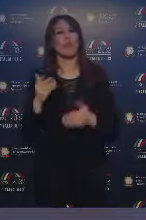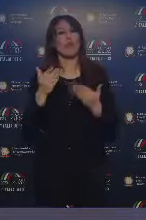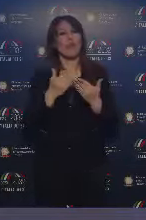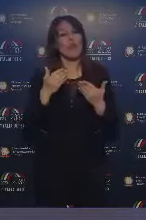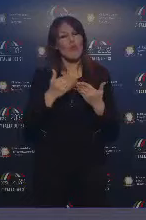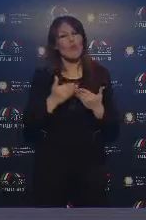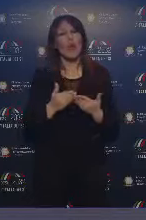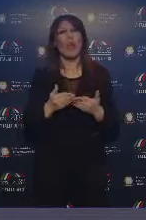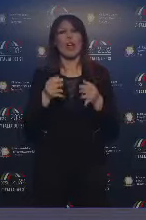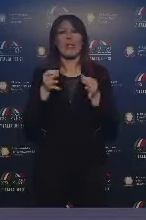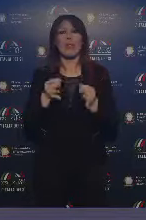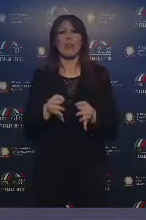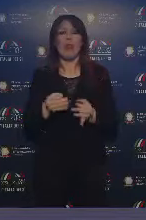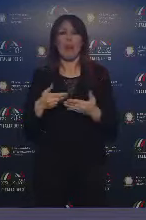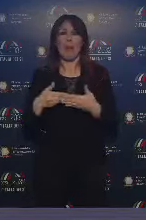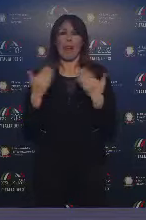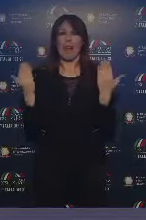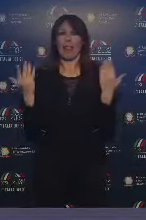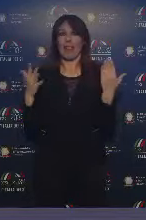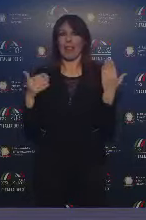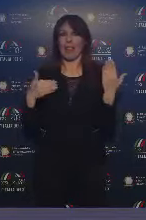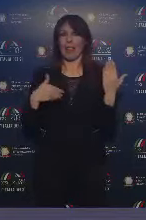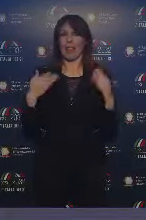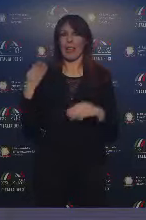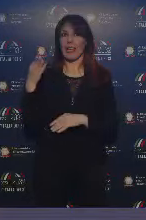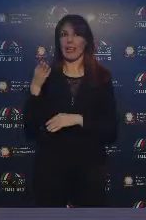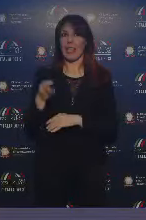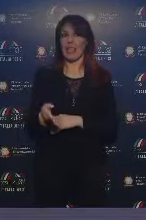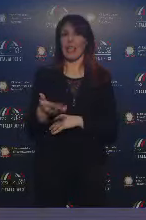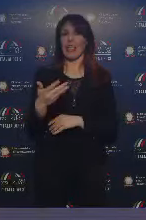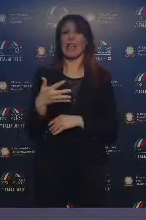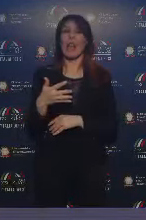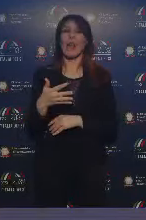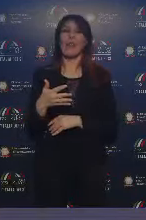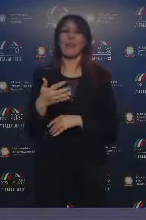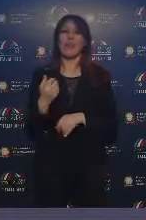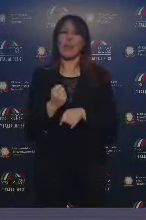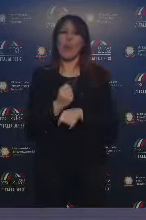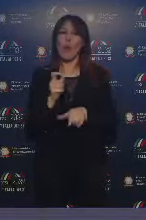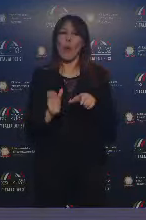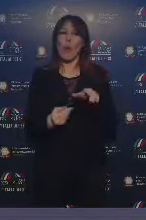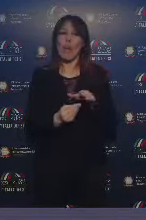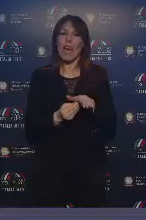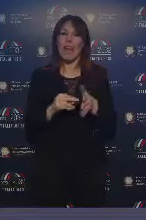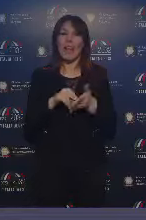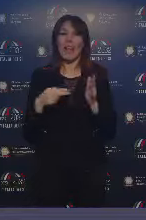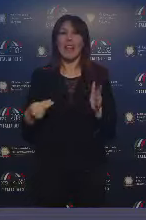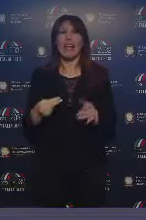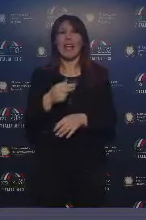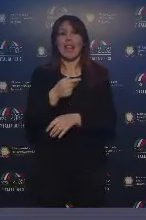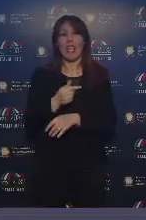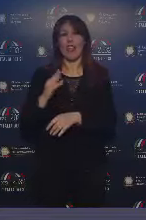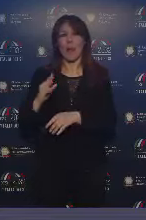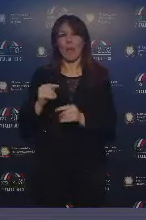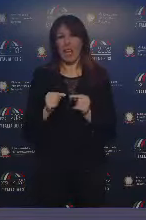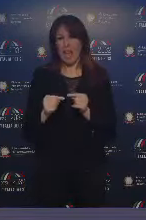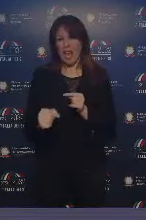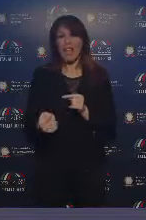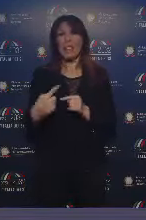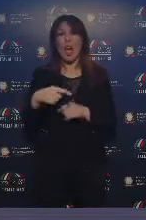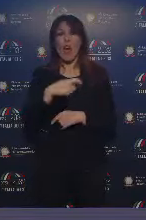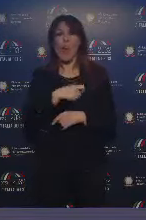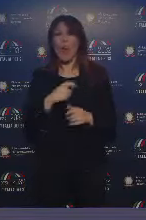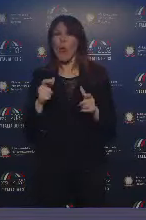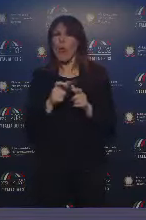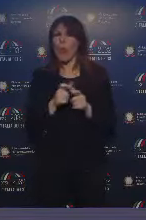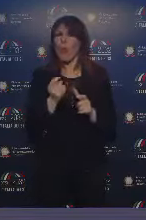sicurezza Stamattina sono andato a ringraziare gli operai e i tecnici sulla Tito OB Brienza perché anche un comune di poche migliaia di